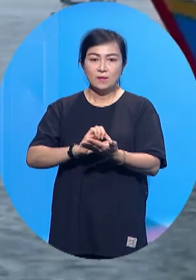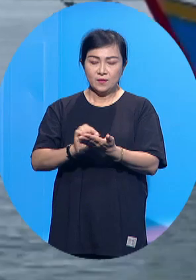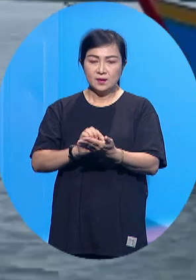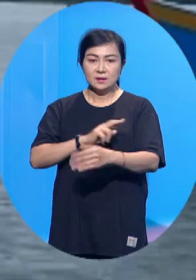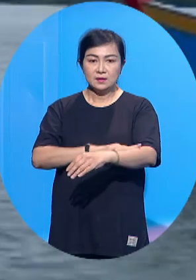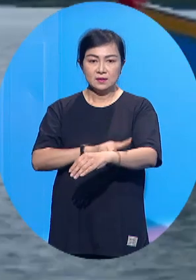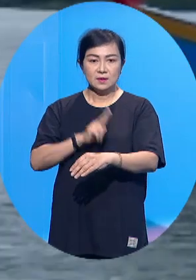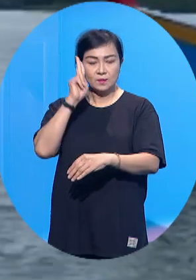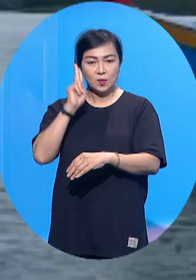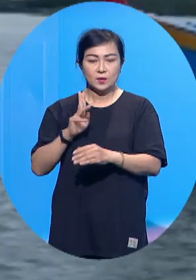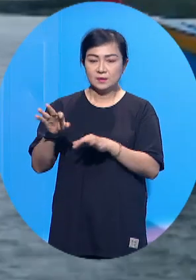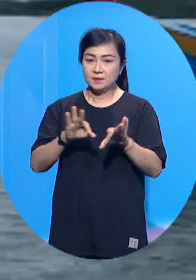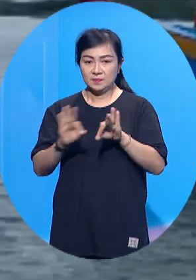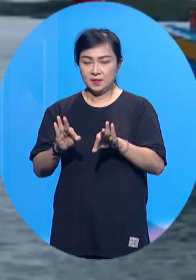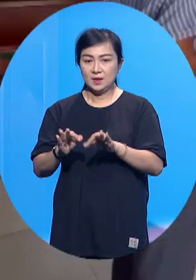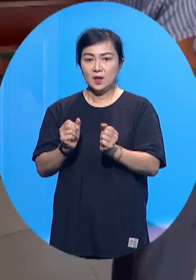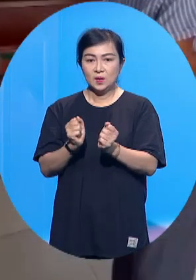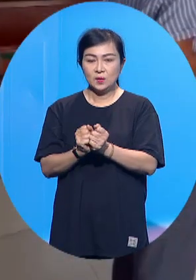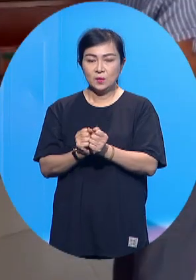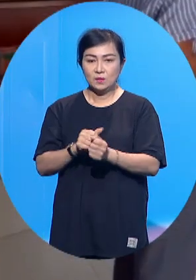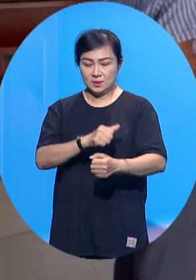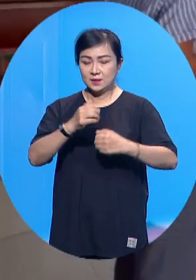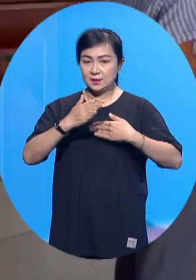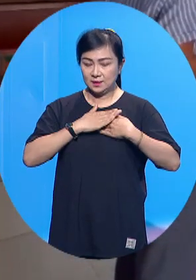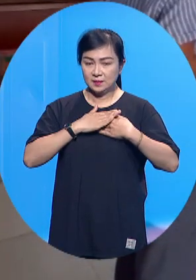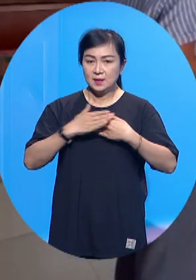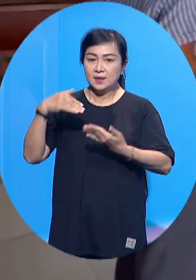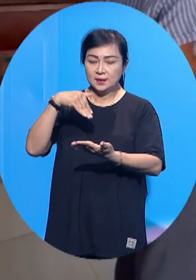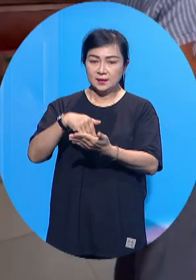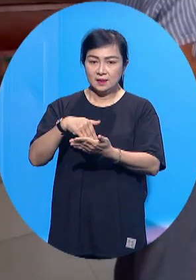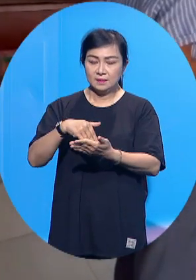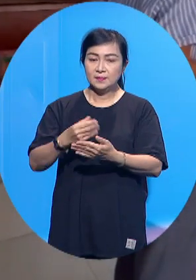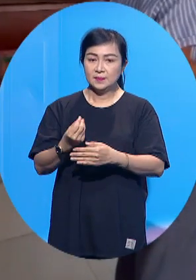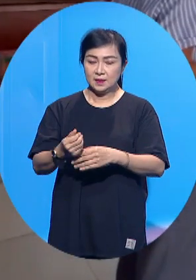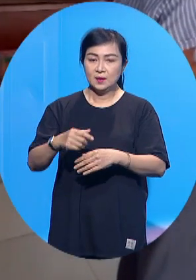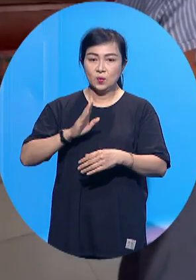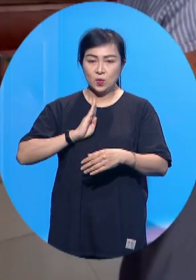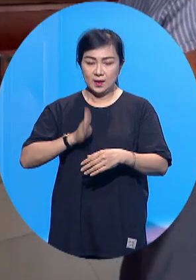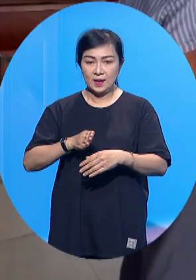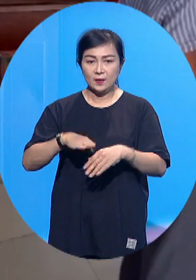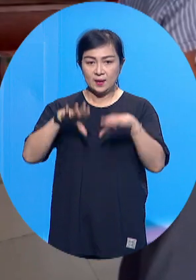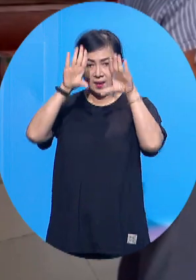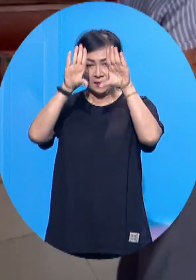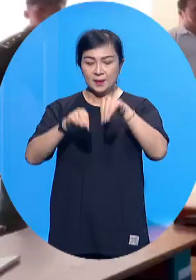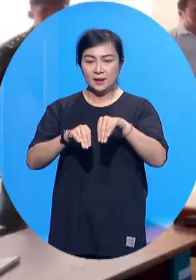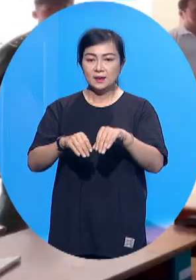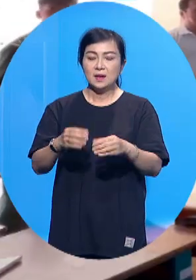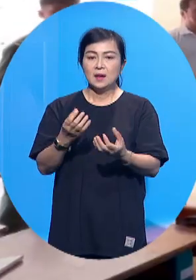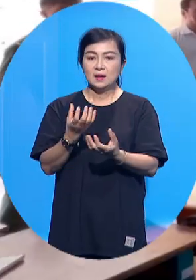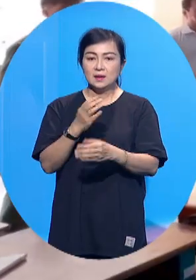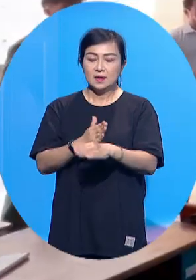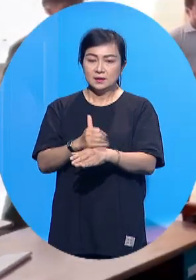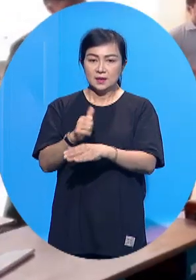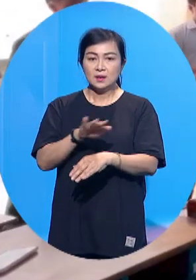lượng bộ đội biên phòng thành phố Hồ Chí Minh cùng với các mạnh thường quân còn tiếp sức thêm kinh phí, quần áo, chăn màn và nhu yếu phẩm cho thí